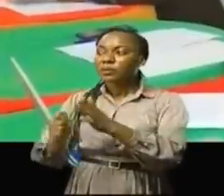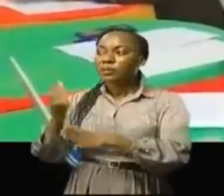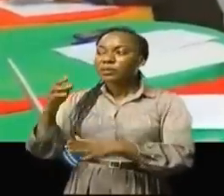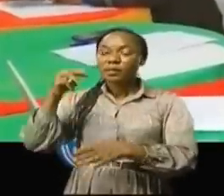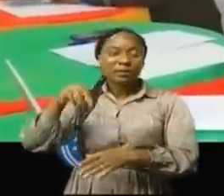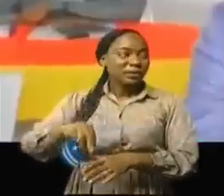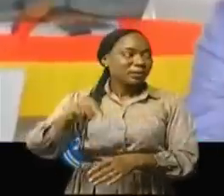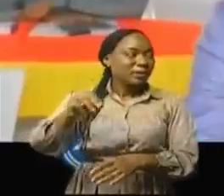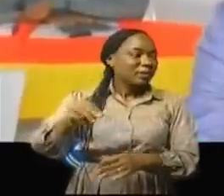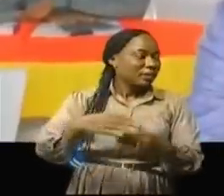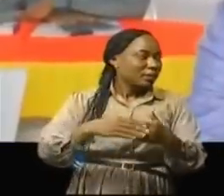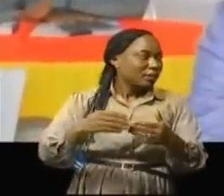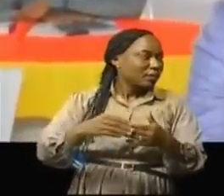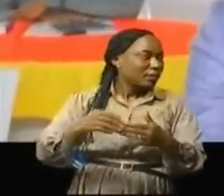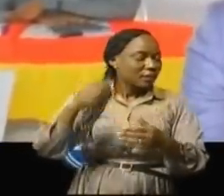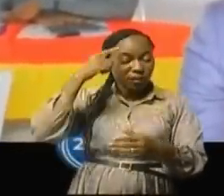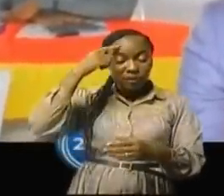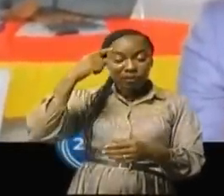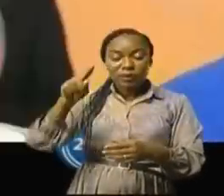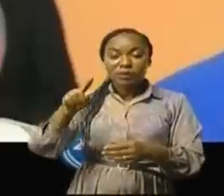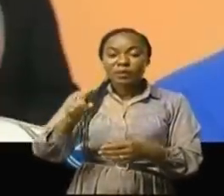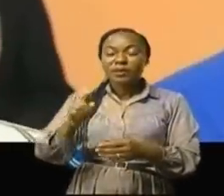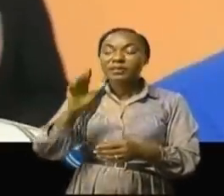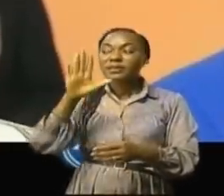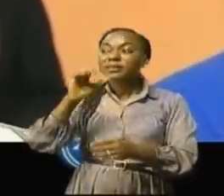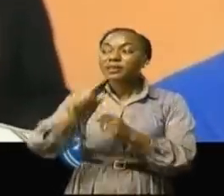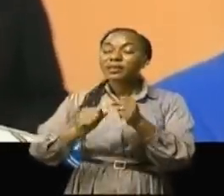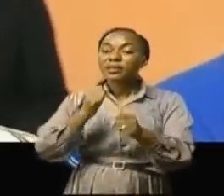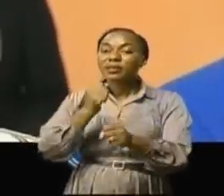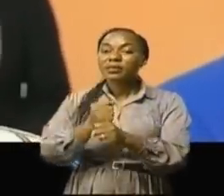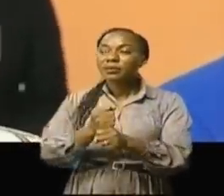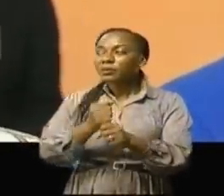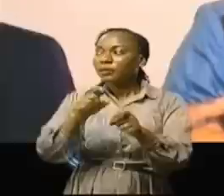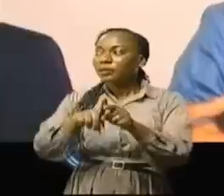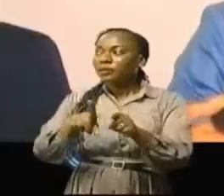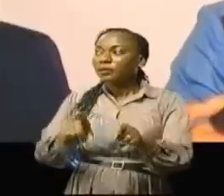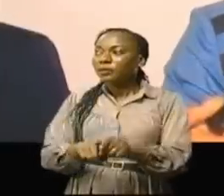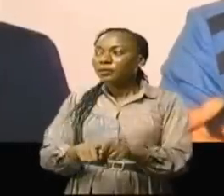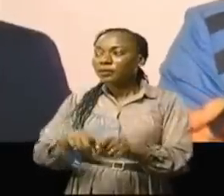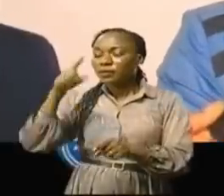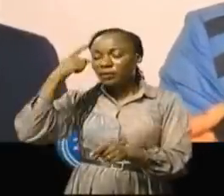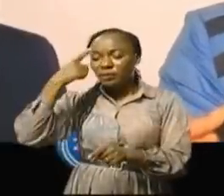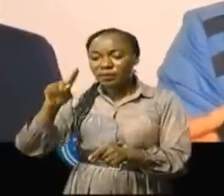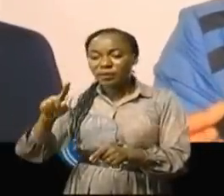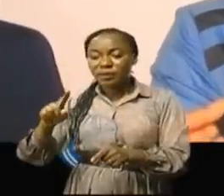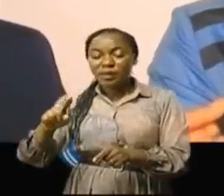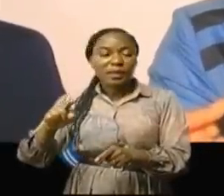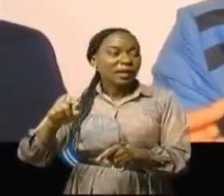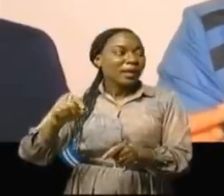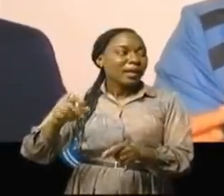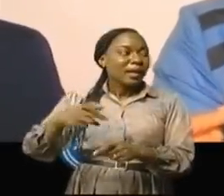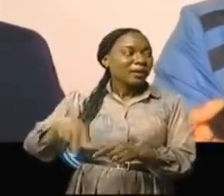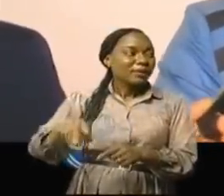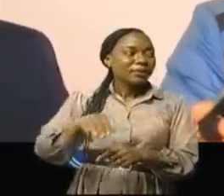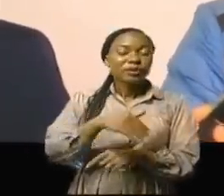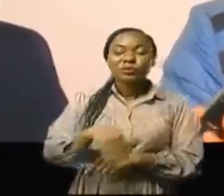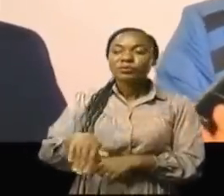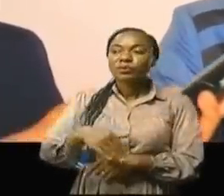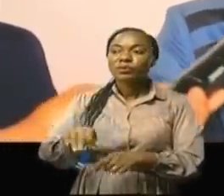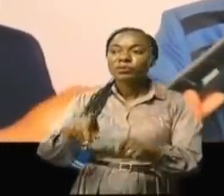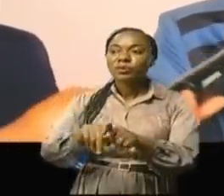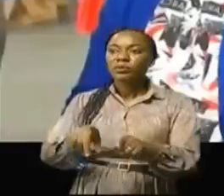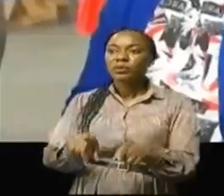dollars américains pour une durée de 5 ans en phase pilote. La province d'Ikwilu et celle de la Tchopo sont deux